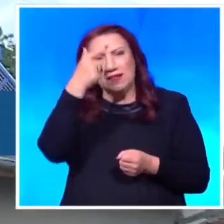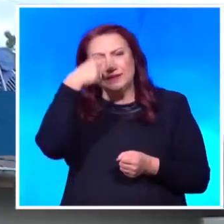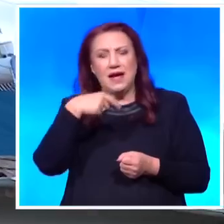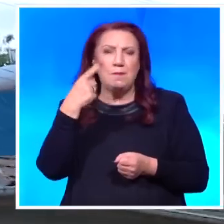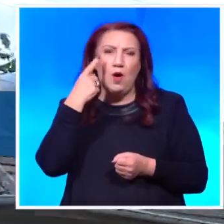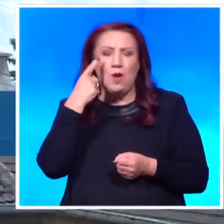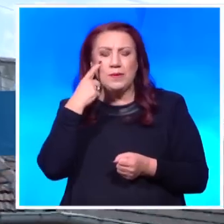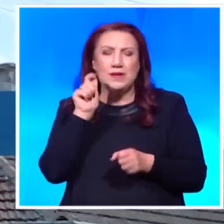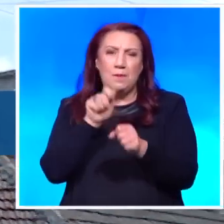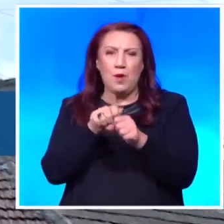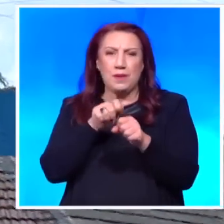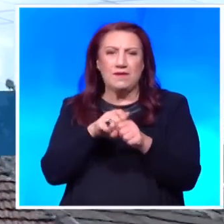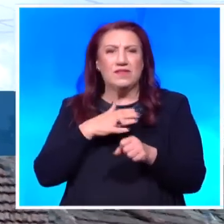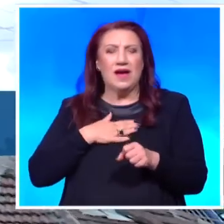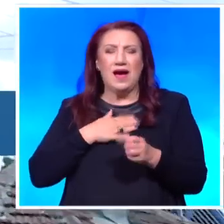си.